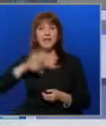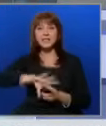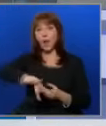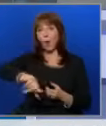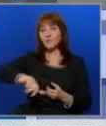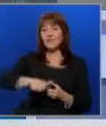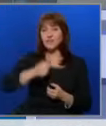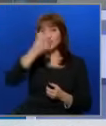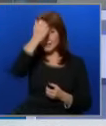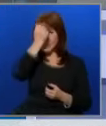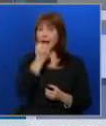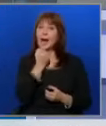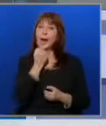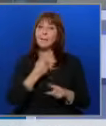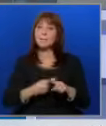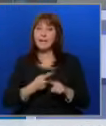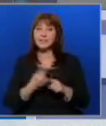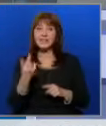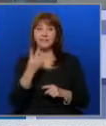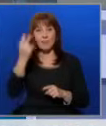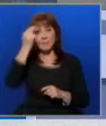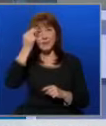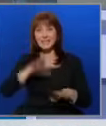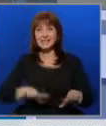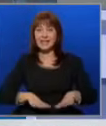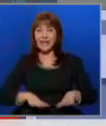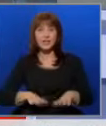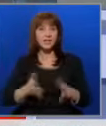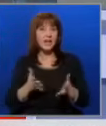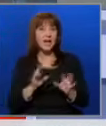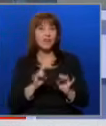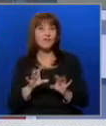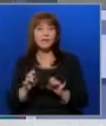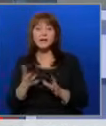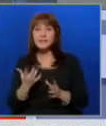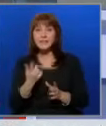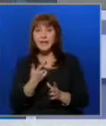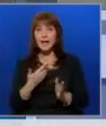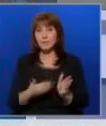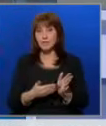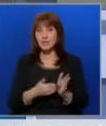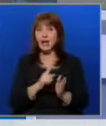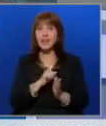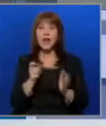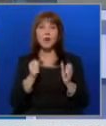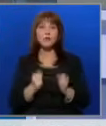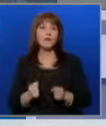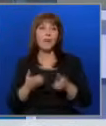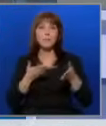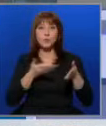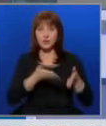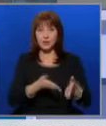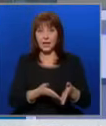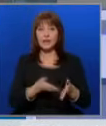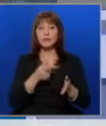от Хамас двама граждани от български произход. Именно информацията за тях е била една от причините за неочакваното посещение на премиера